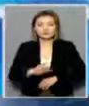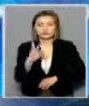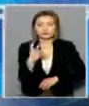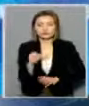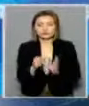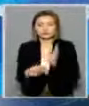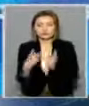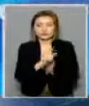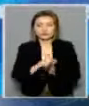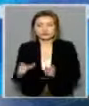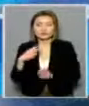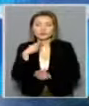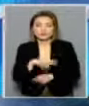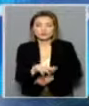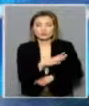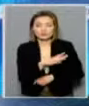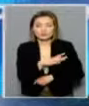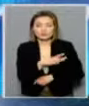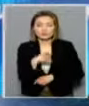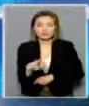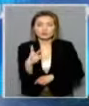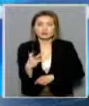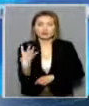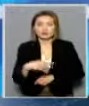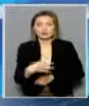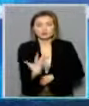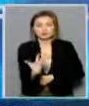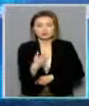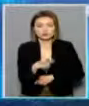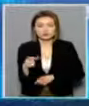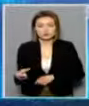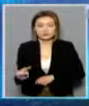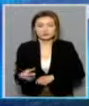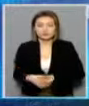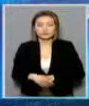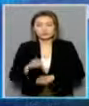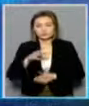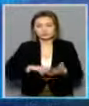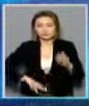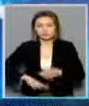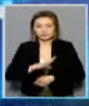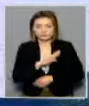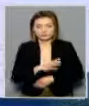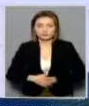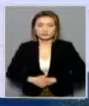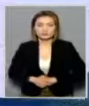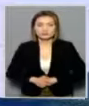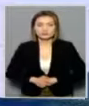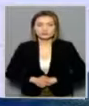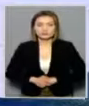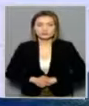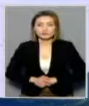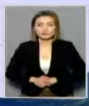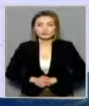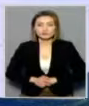362 адам әкімшілік қамаққа алынып, 1245 тұлғаларға қатысты айыппұл қолданылды.